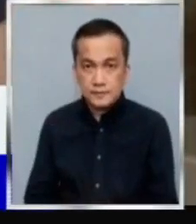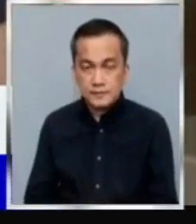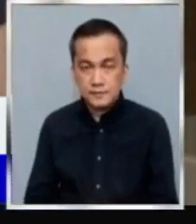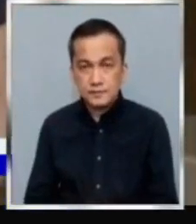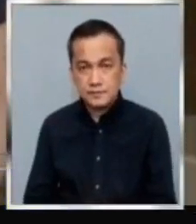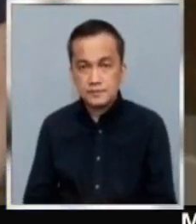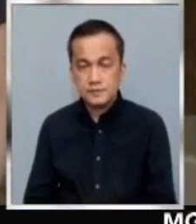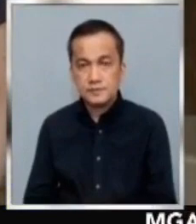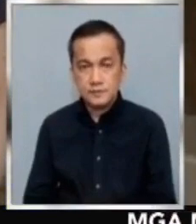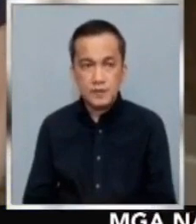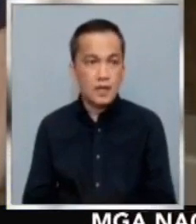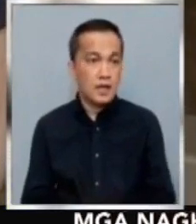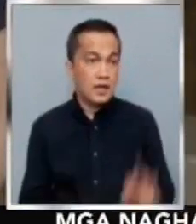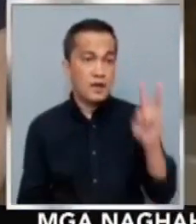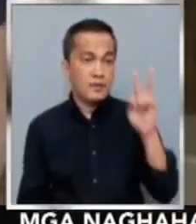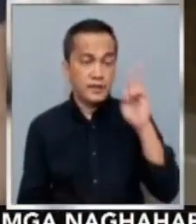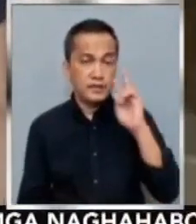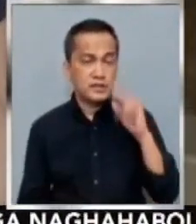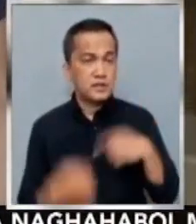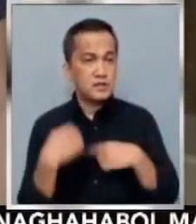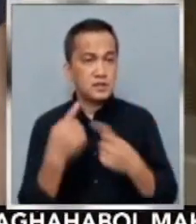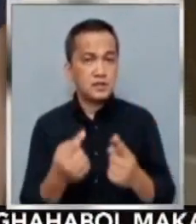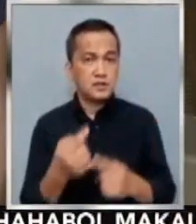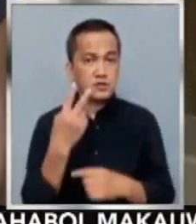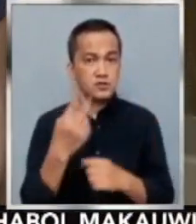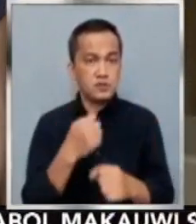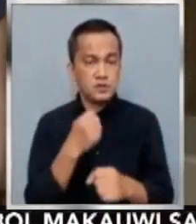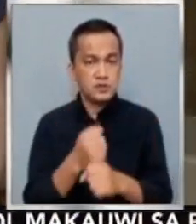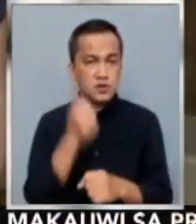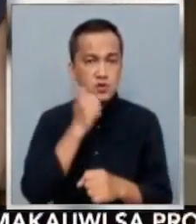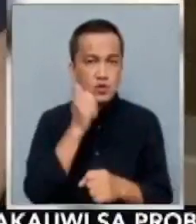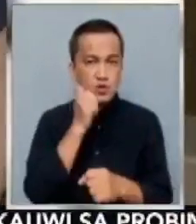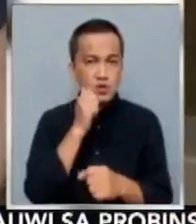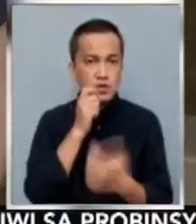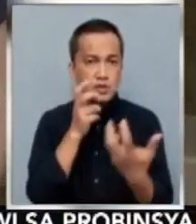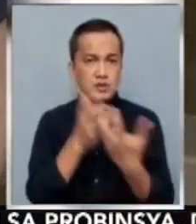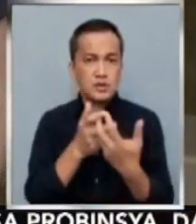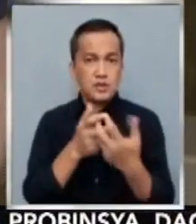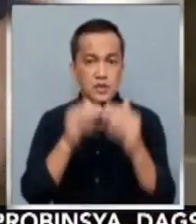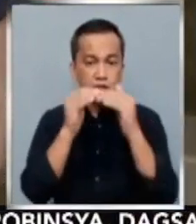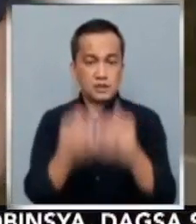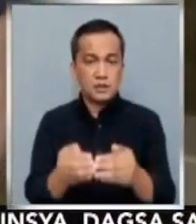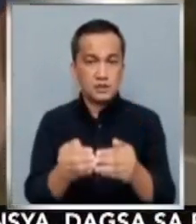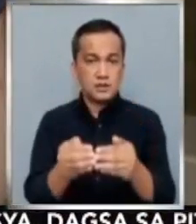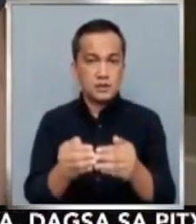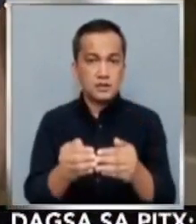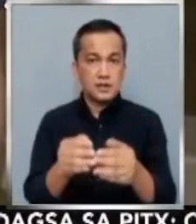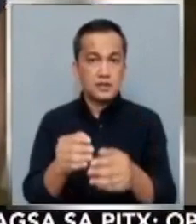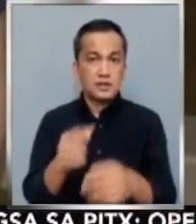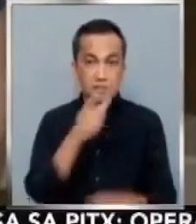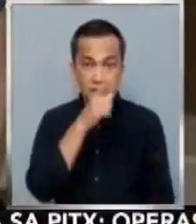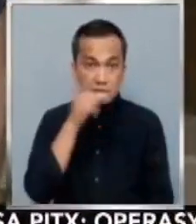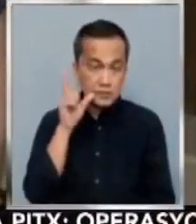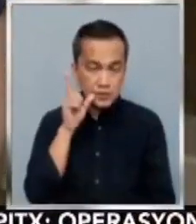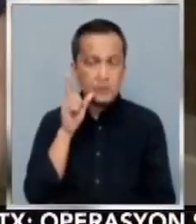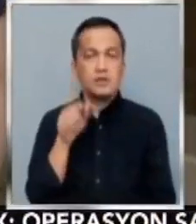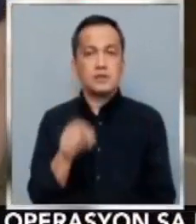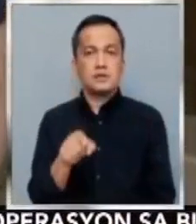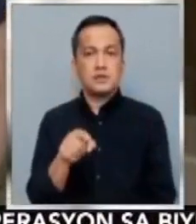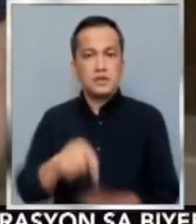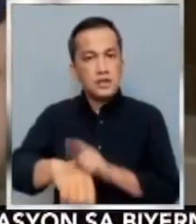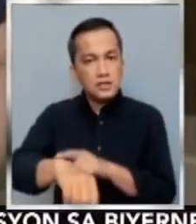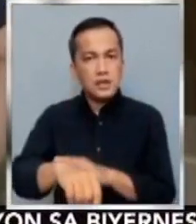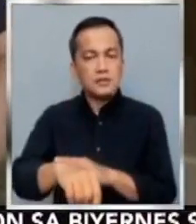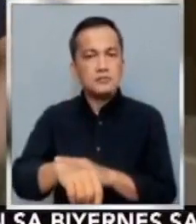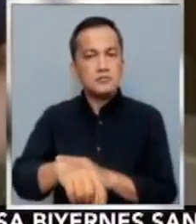Vicky, sa nakalipas na 2 taon, laging natatapat na naka-lockdown tayo sa tuwing panahon ng Semana Santa. Kung kailan pa naman, mahaba-haba ang